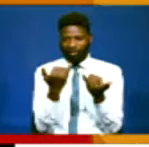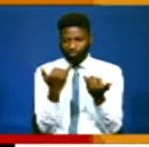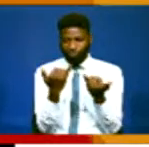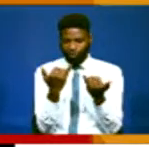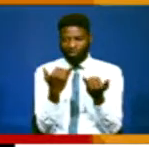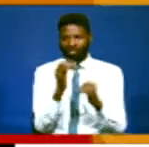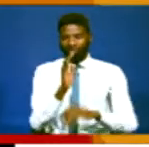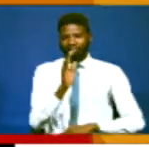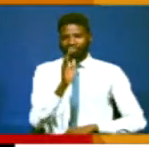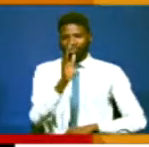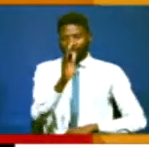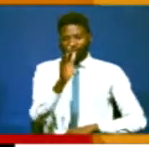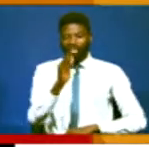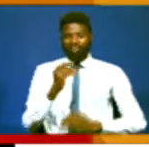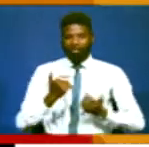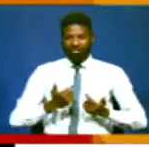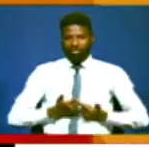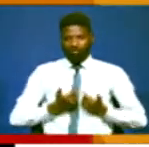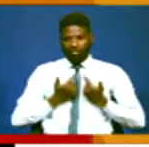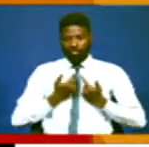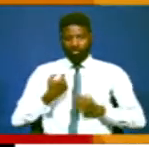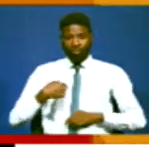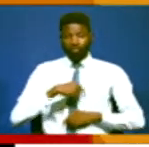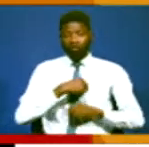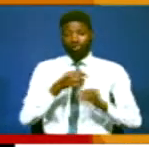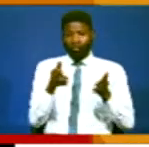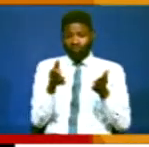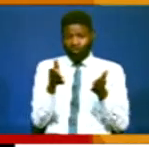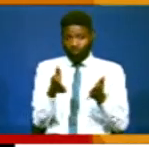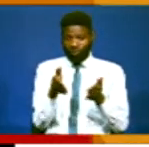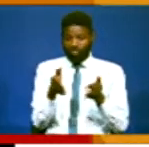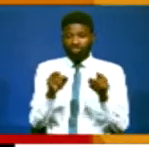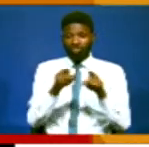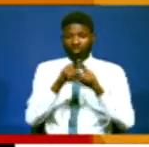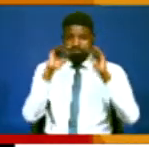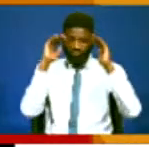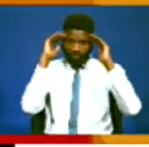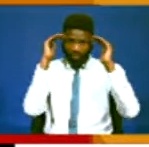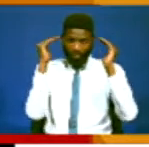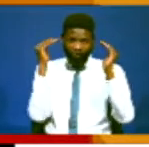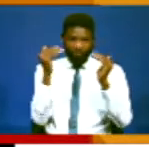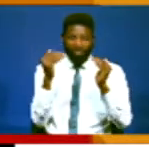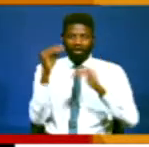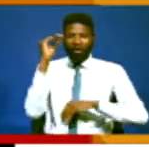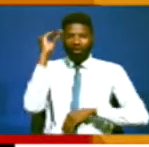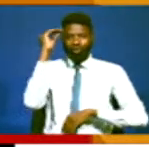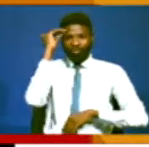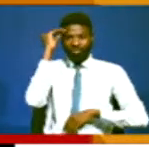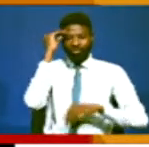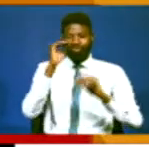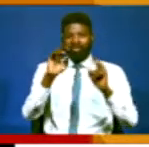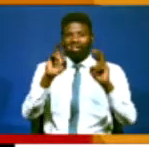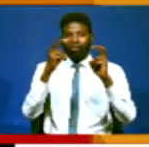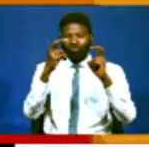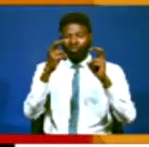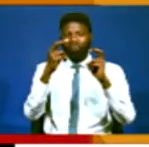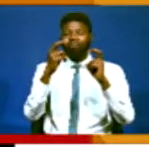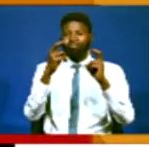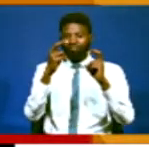mtazamaji tutakuwa tunalivalia njuga swala nzima la elimu, hususan mtaala mpya